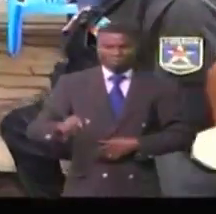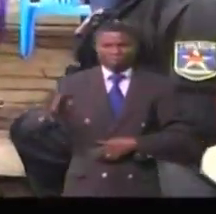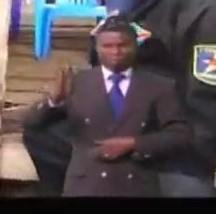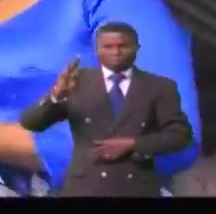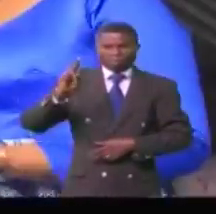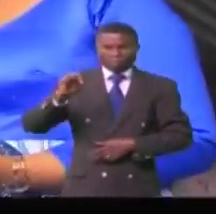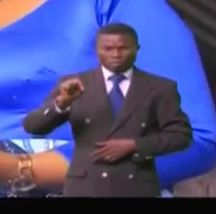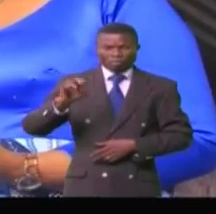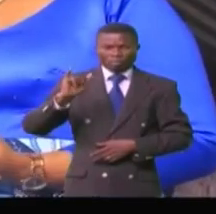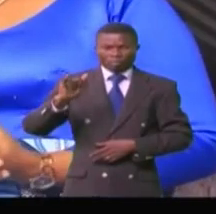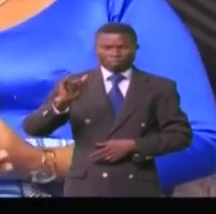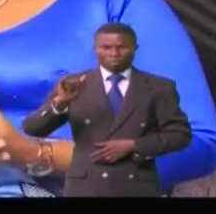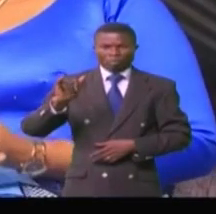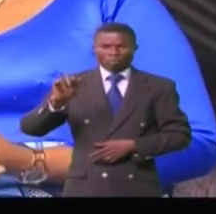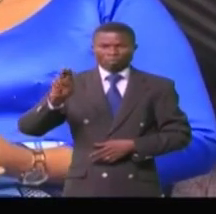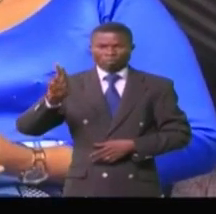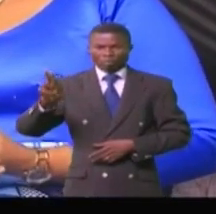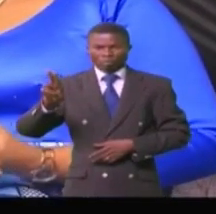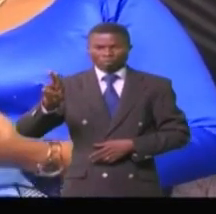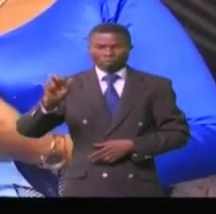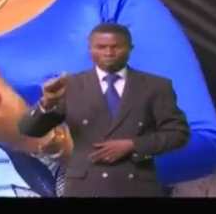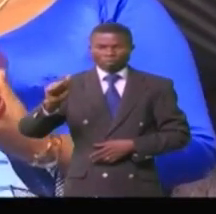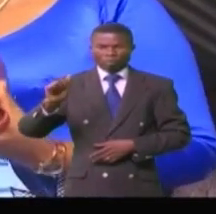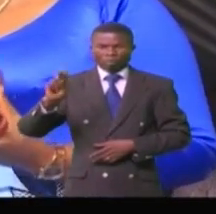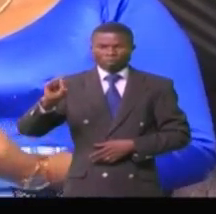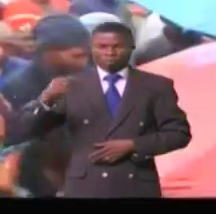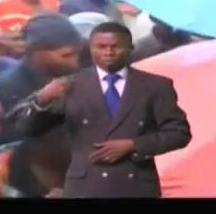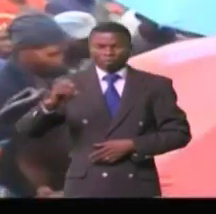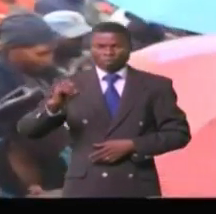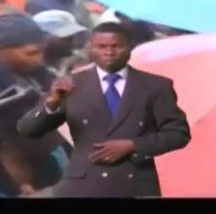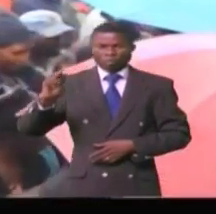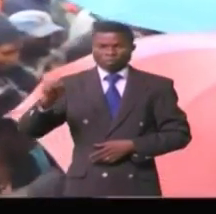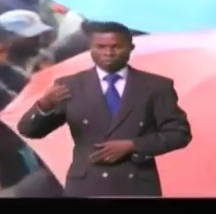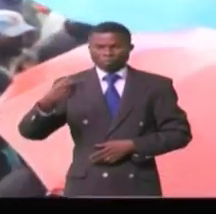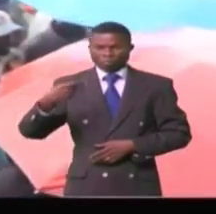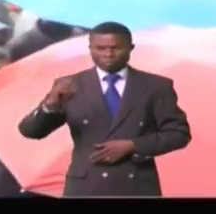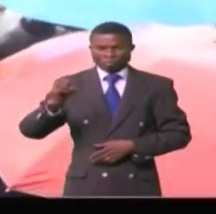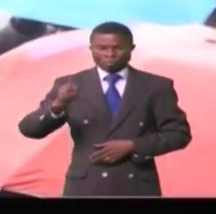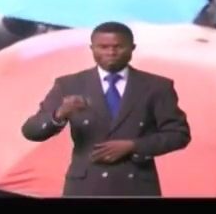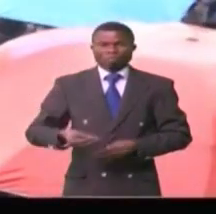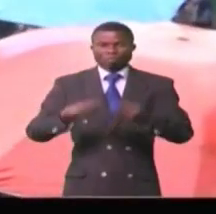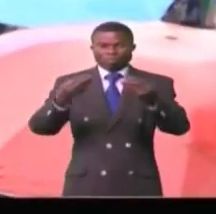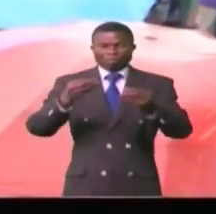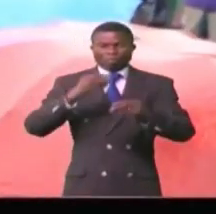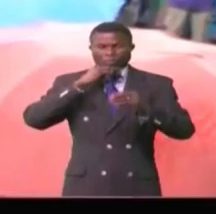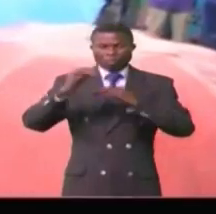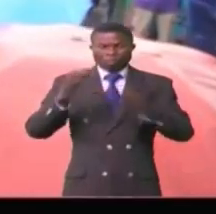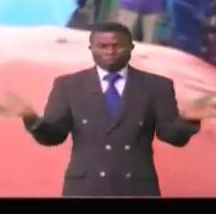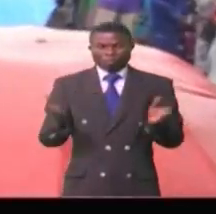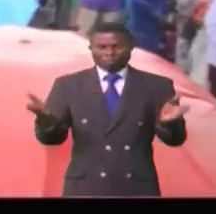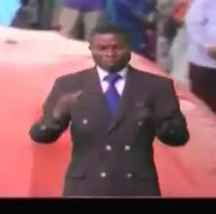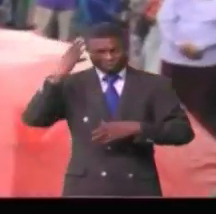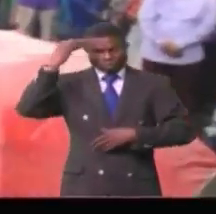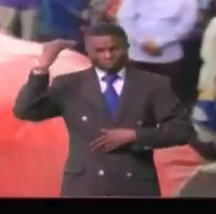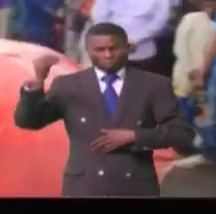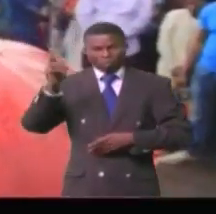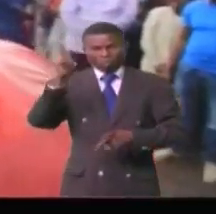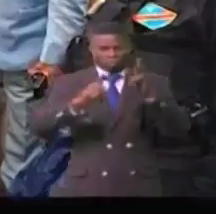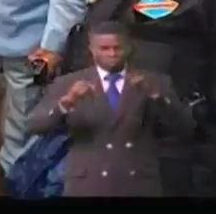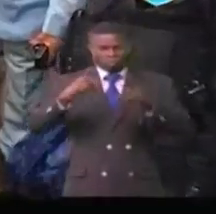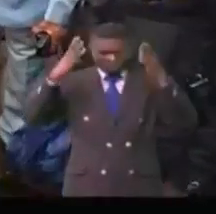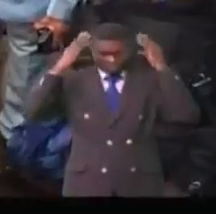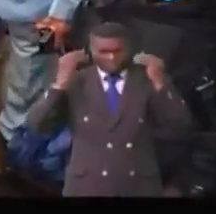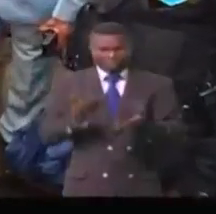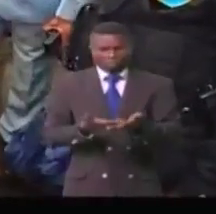Nyiragongo, porteuse d'un message de réconfort et d'espoir du chef de l'État et du Premier ministre à leurs compatriotes en